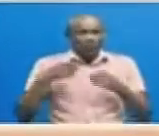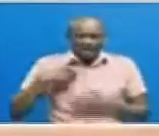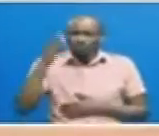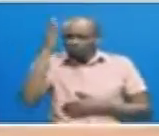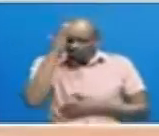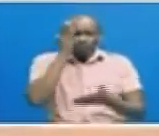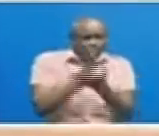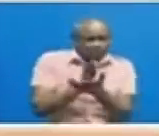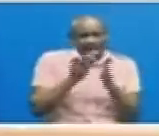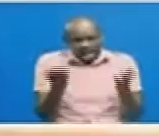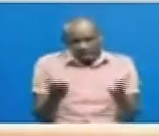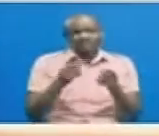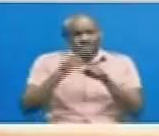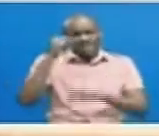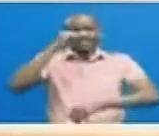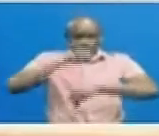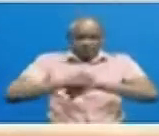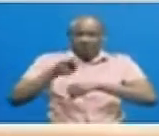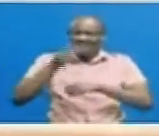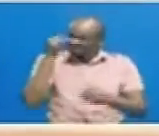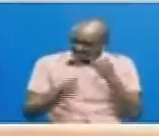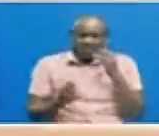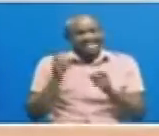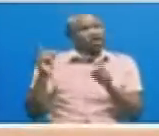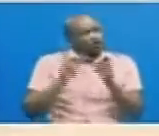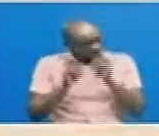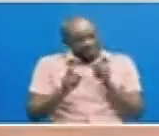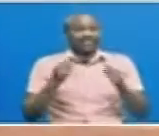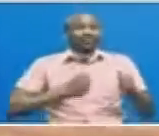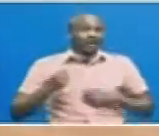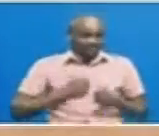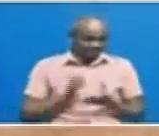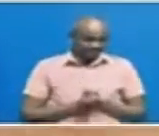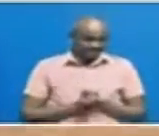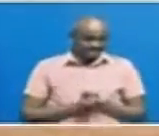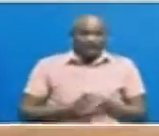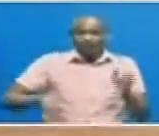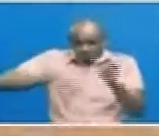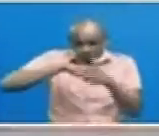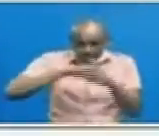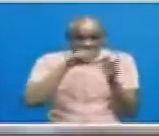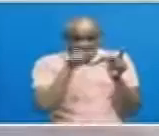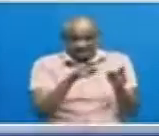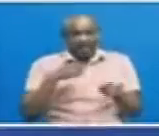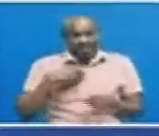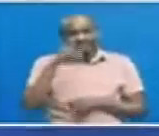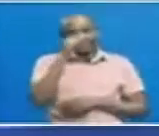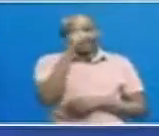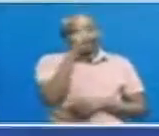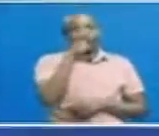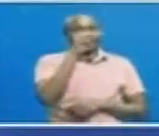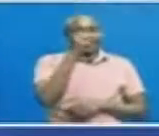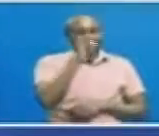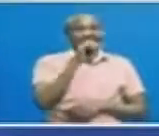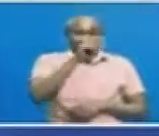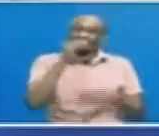kwenye mashindano ya shule za sekondari yaliyoingia kwenye awamu ya nusu finali nchini Rwanda. Kwenye mpira wa kandanda, mabingwa watetezi St. Mary's Chitende walibanduliwa